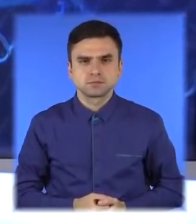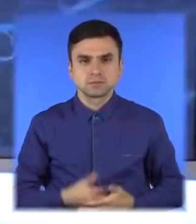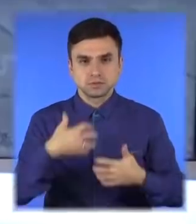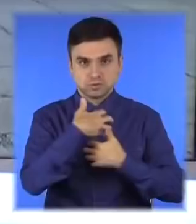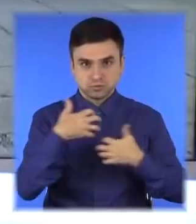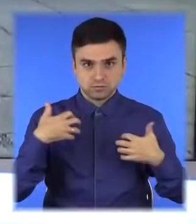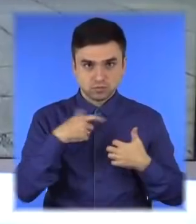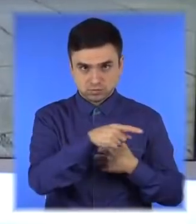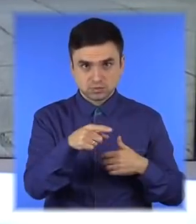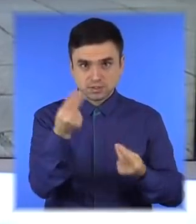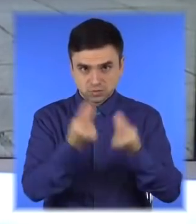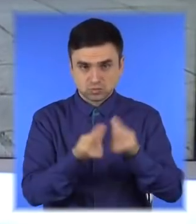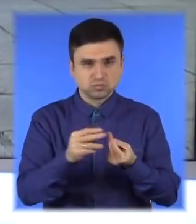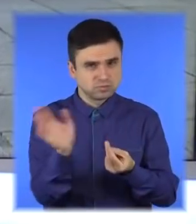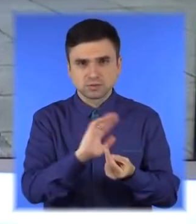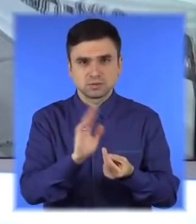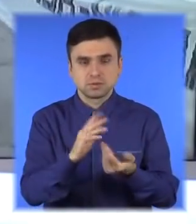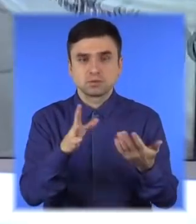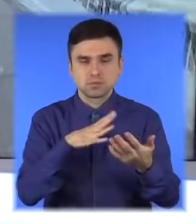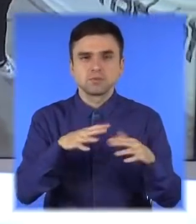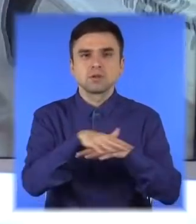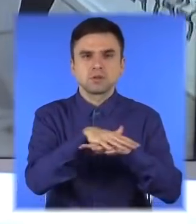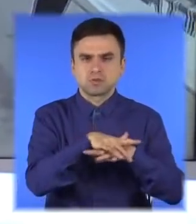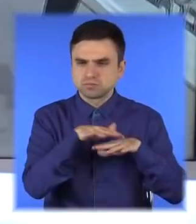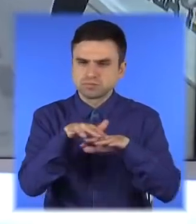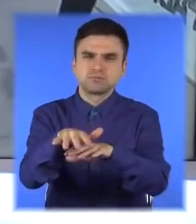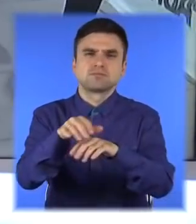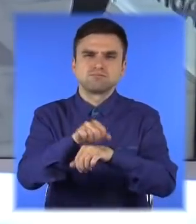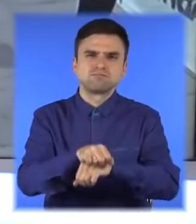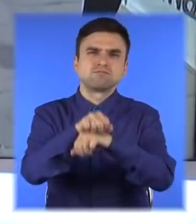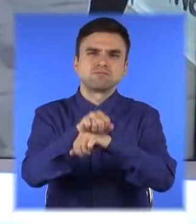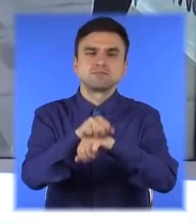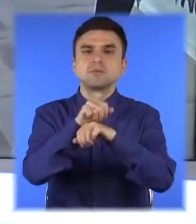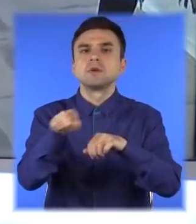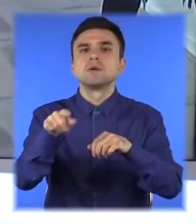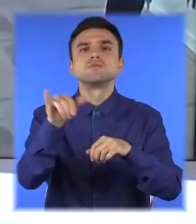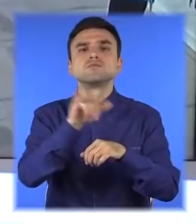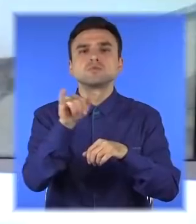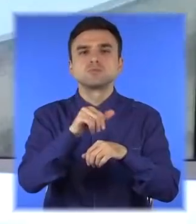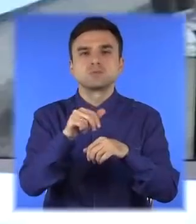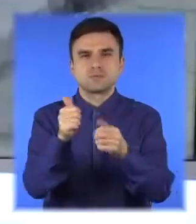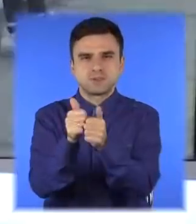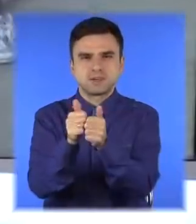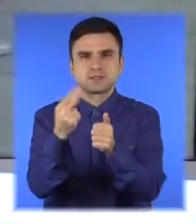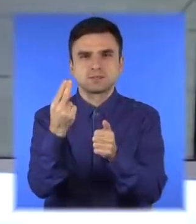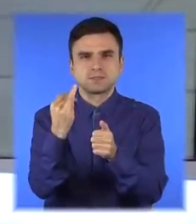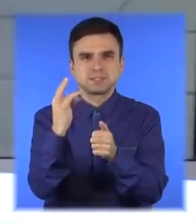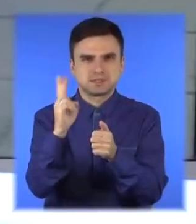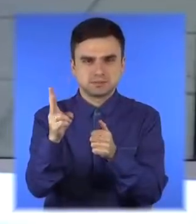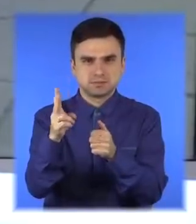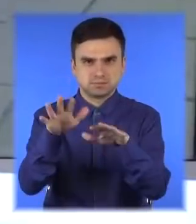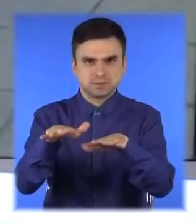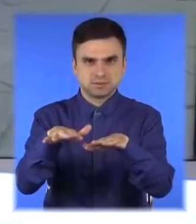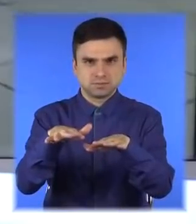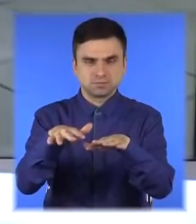«Тварини не іграшки» – саме так називалась акція, яка у суботу пройшла під стінами Криворізького цирку. Зоозахисники вийшли на